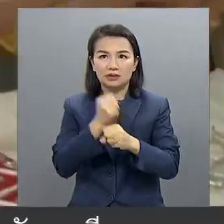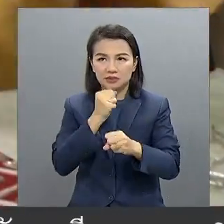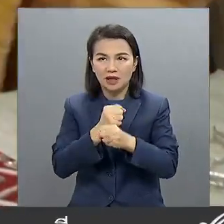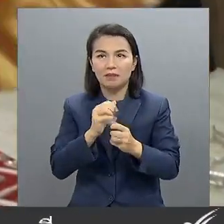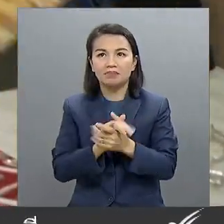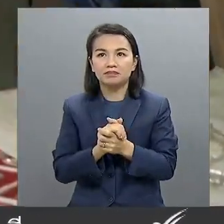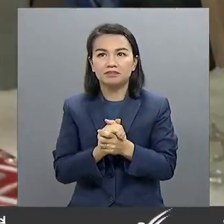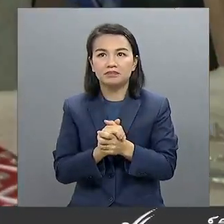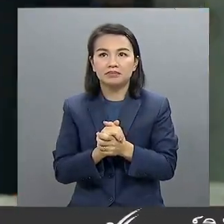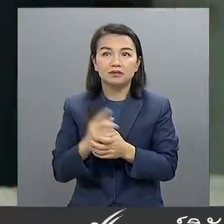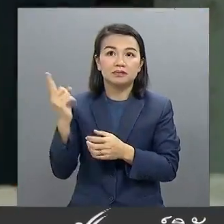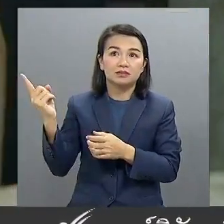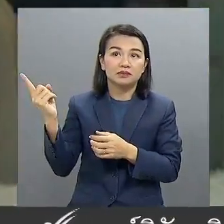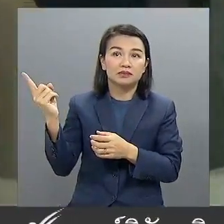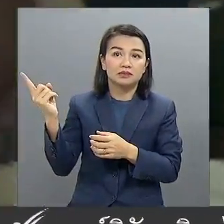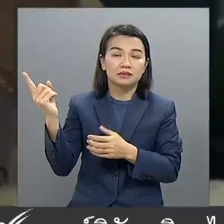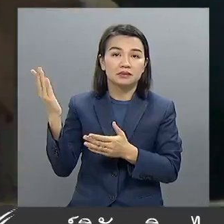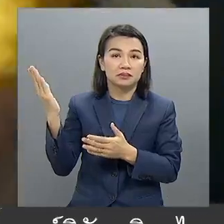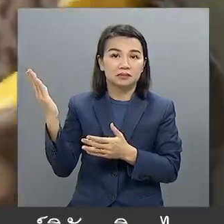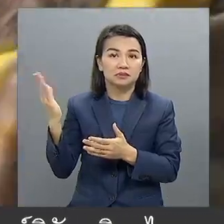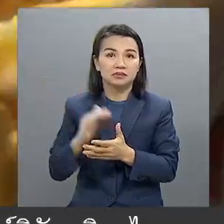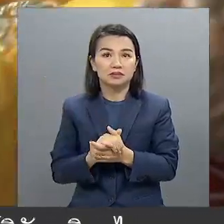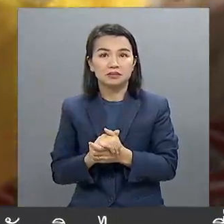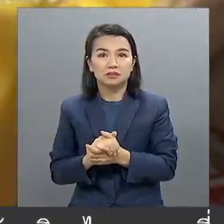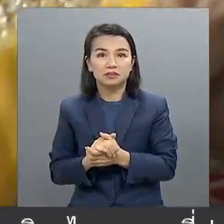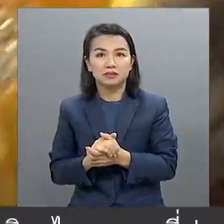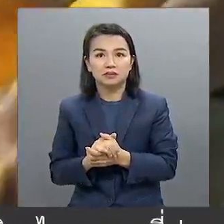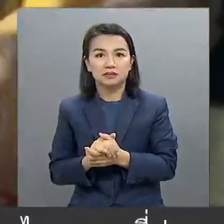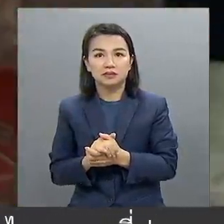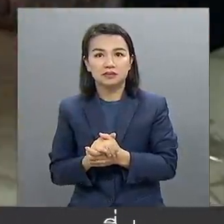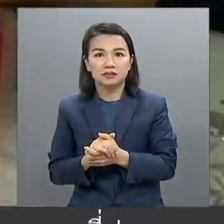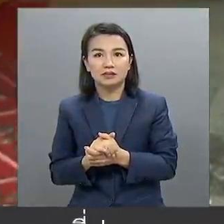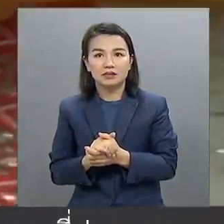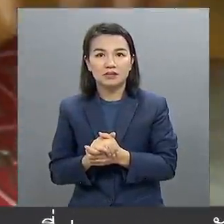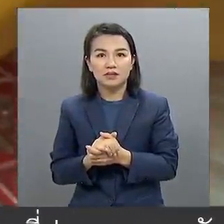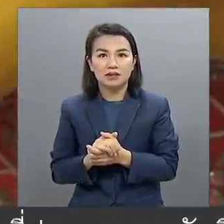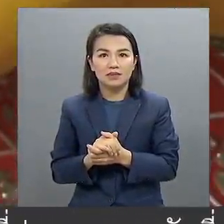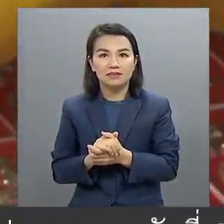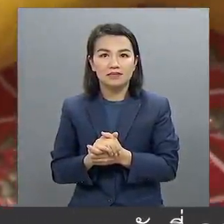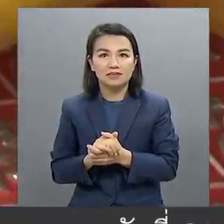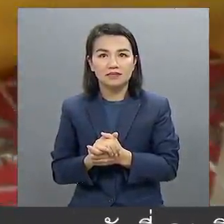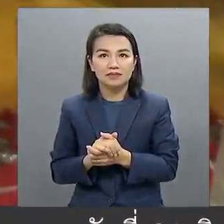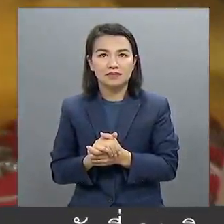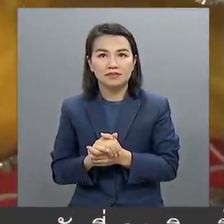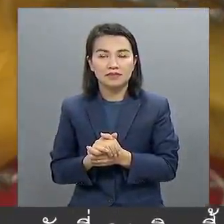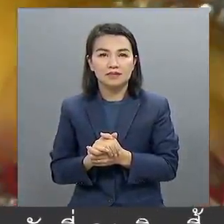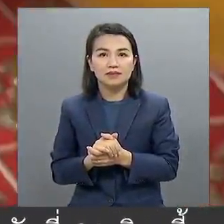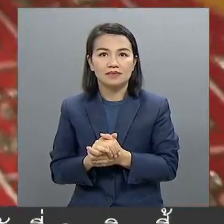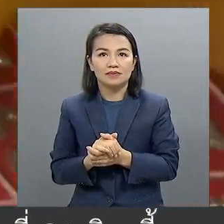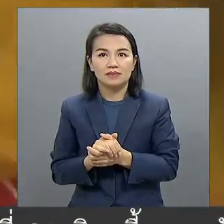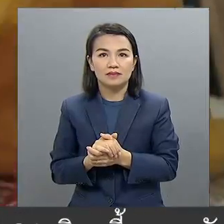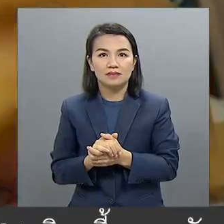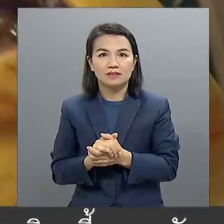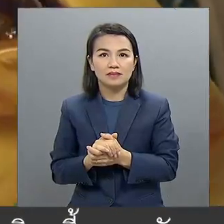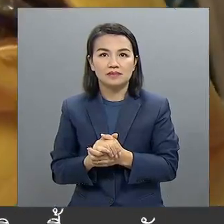นี่ นี่คอแผ่นนี่นี่..สางเหืองทอันี่ยากมาพ